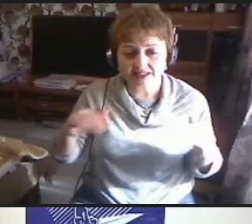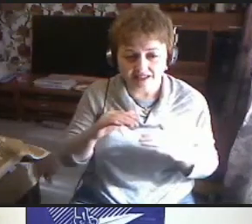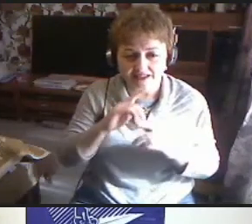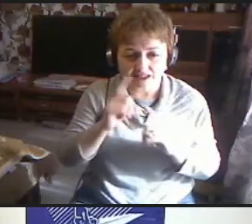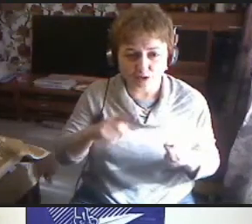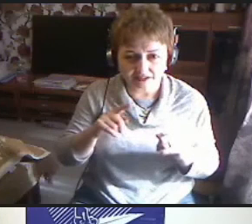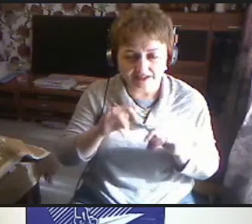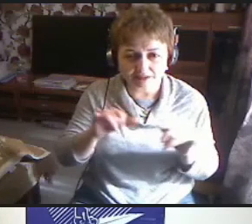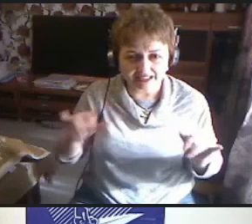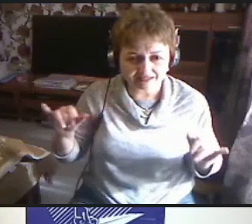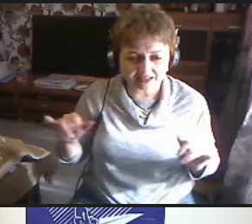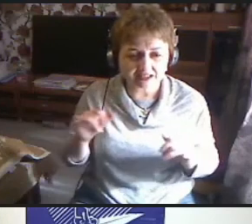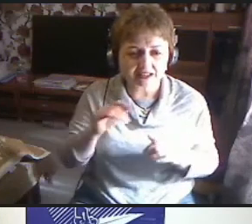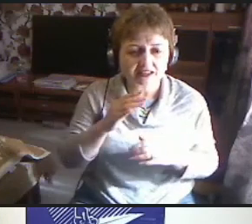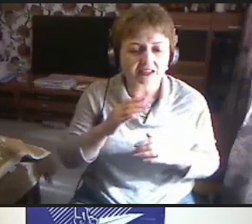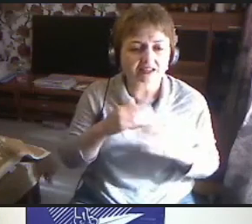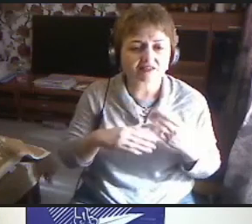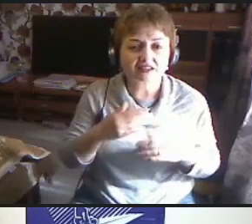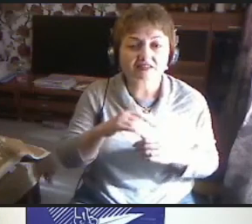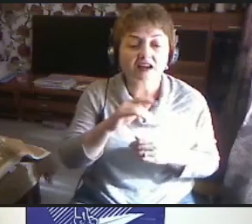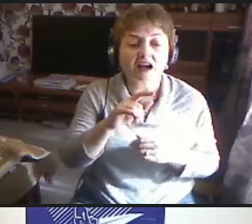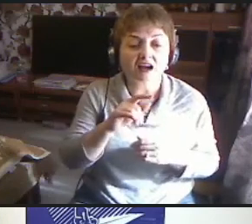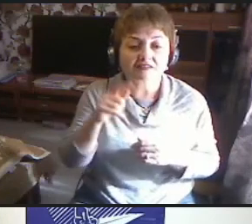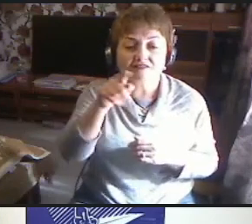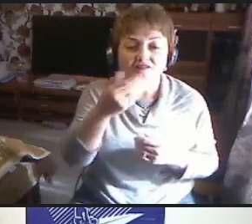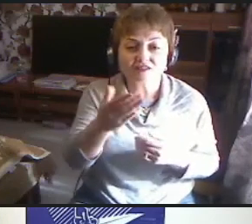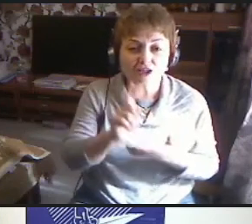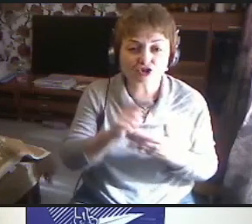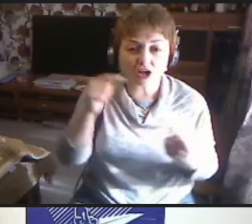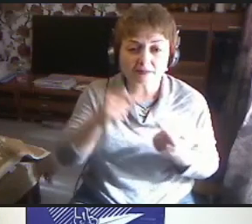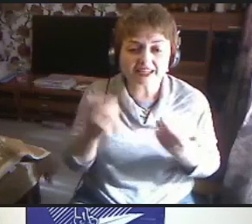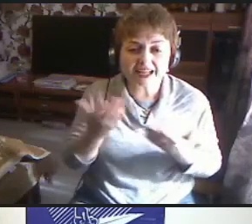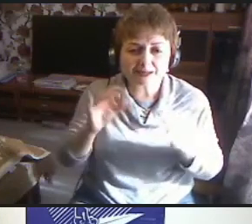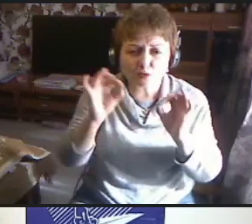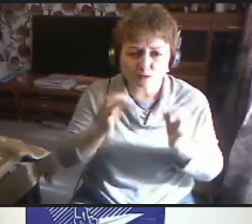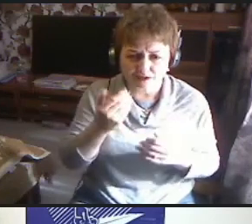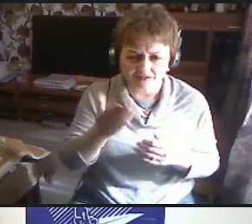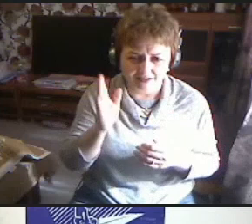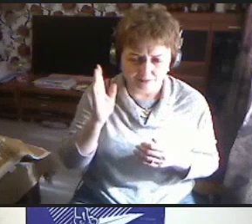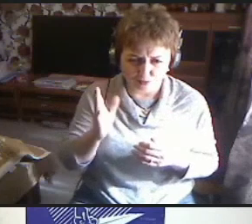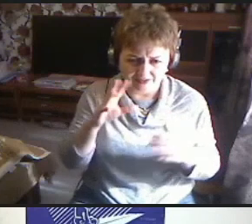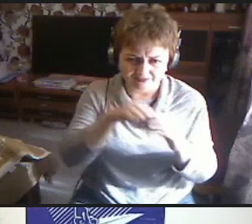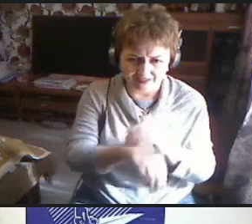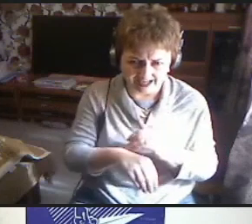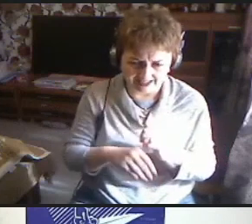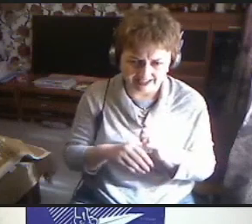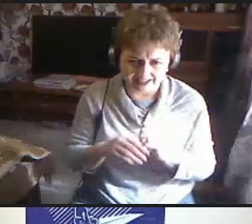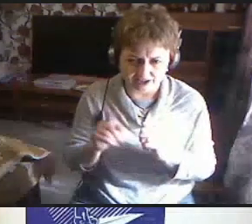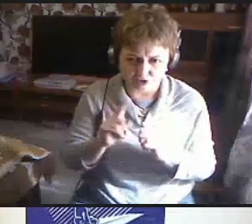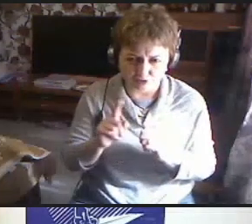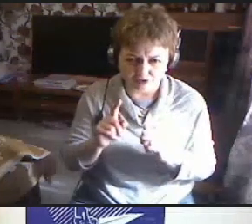особенностями развития. Затем вы должны определить все-таки, каким образом вы будете входить,